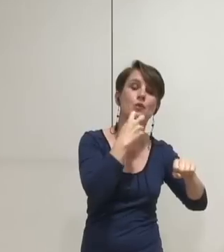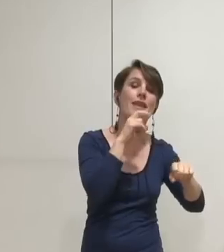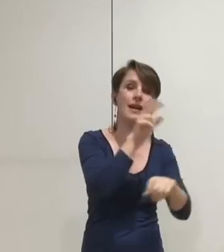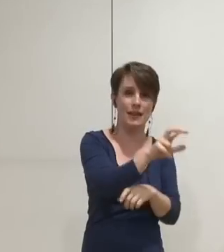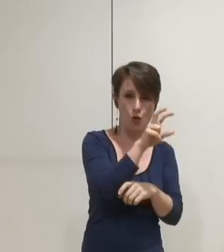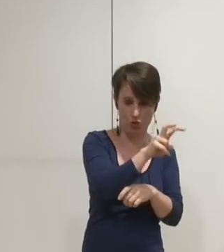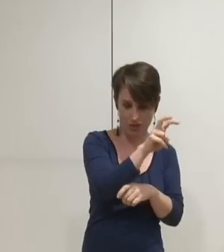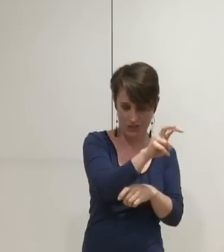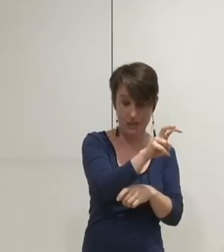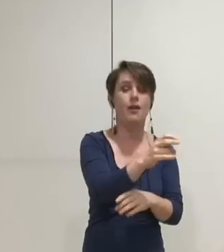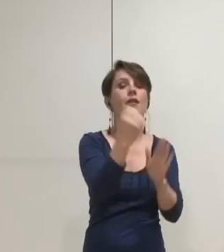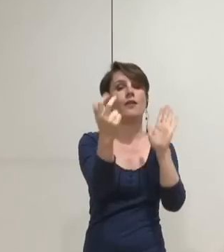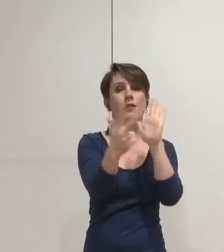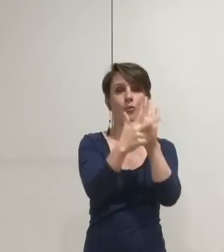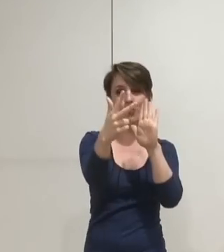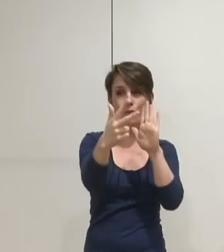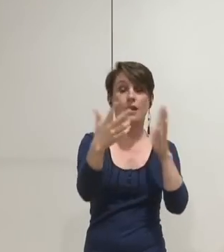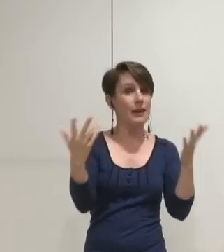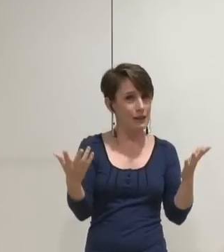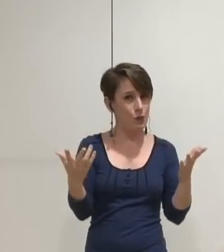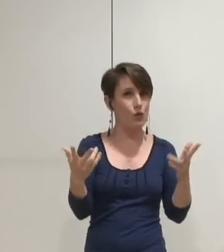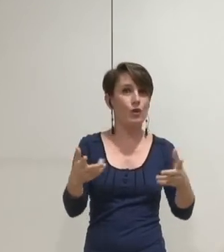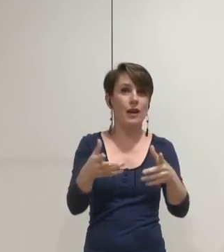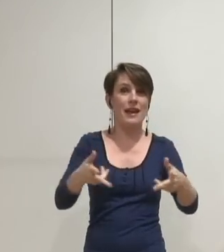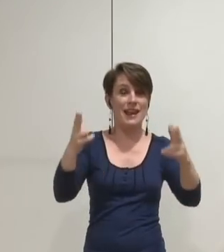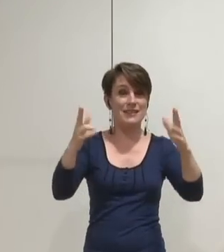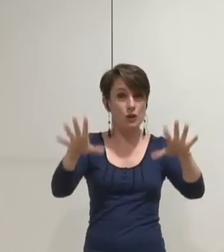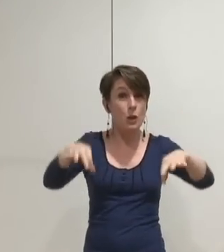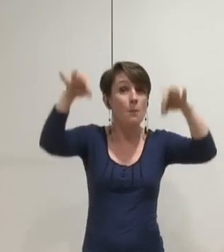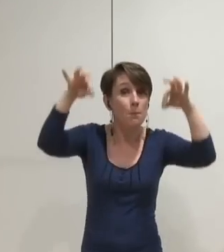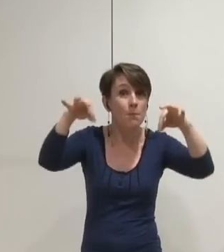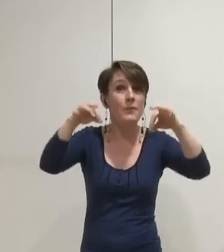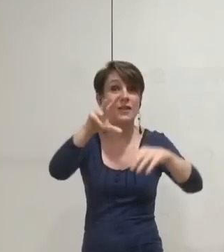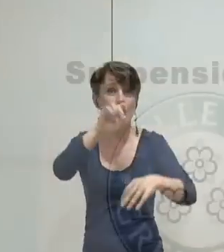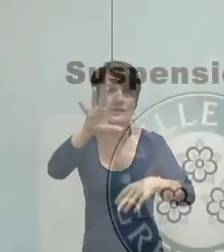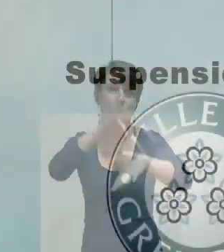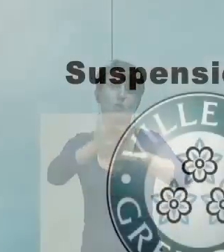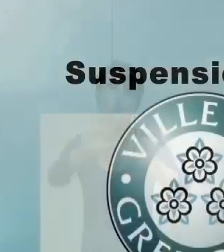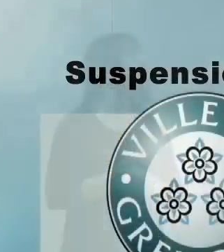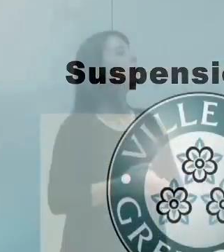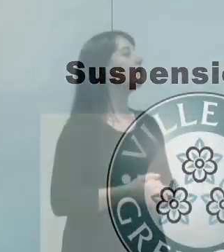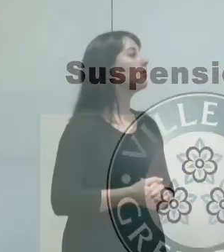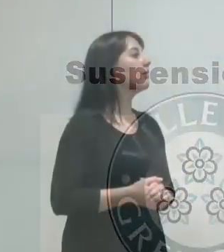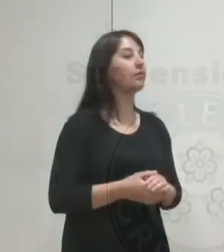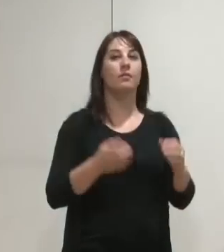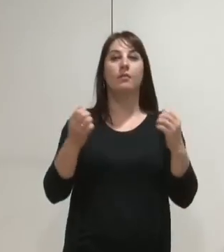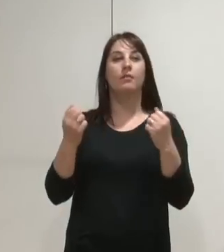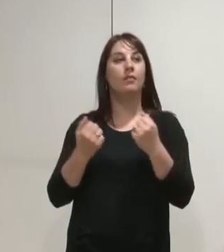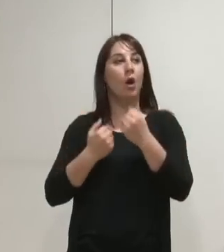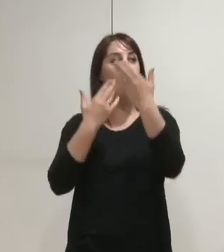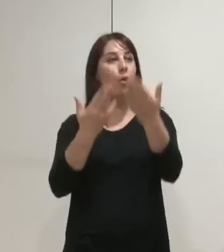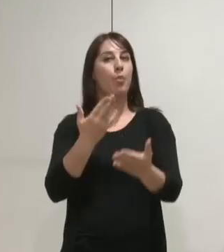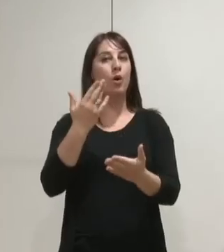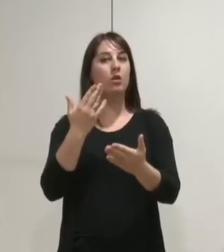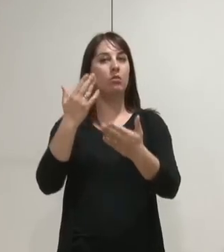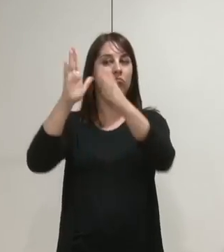est donc adoptée je vous remercie et je suspends la séance pour 35 minutes de pause n reprenons la